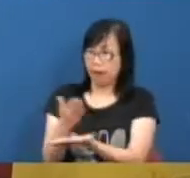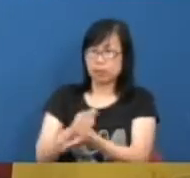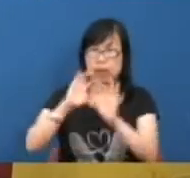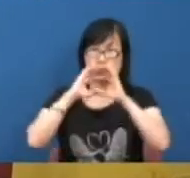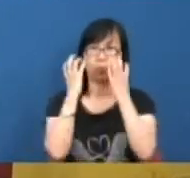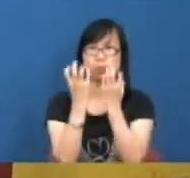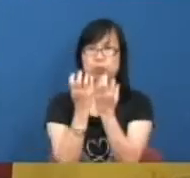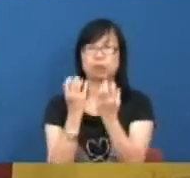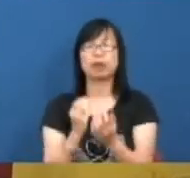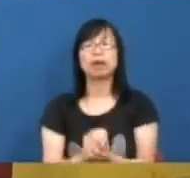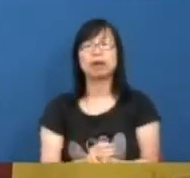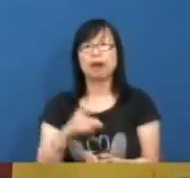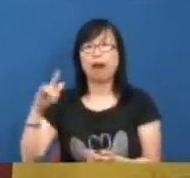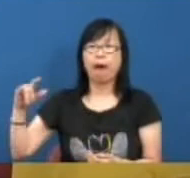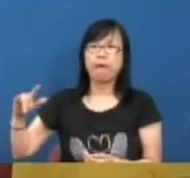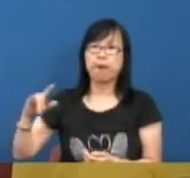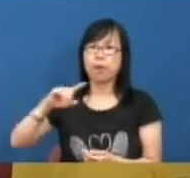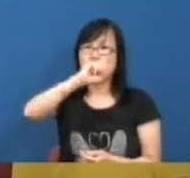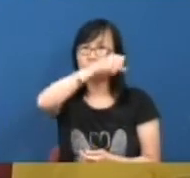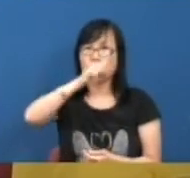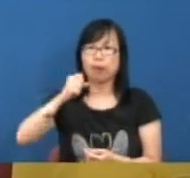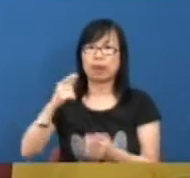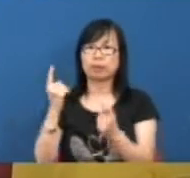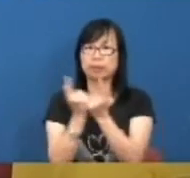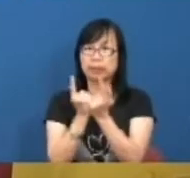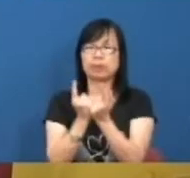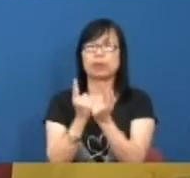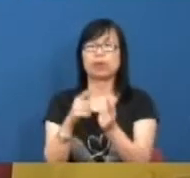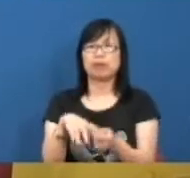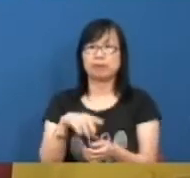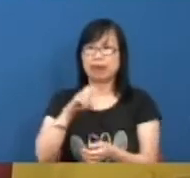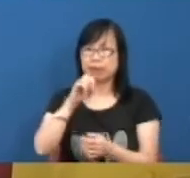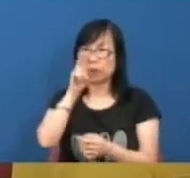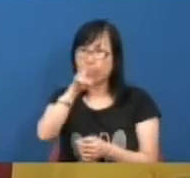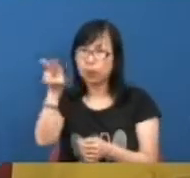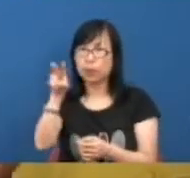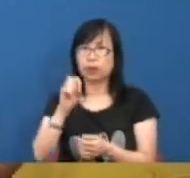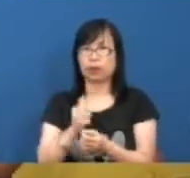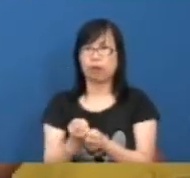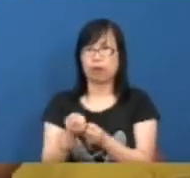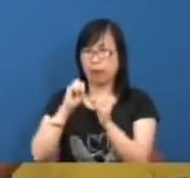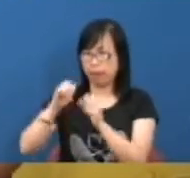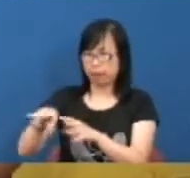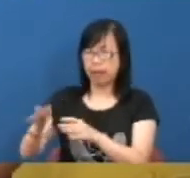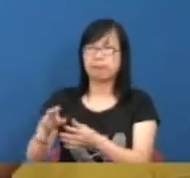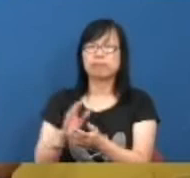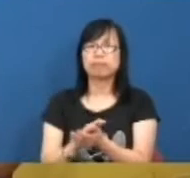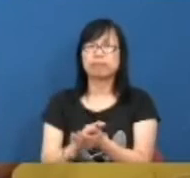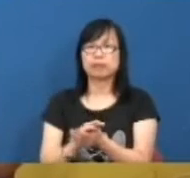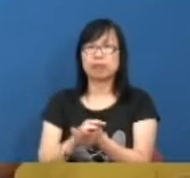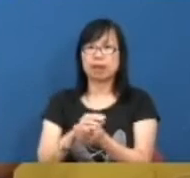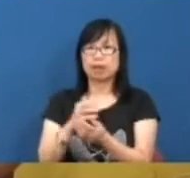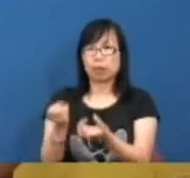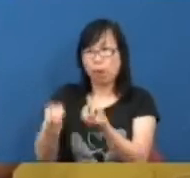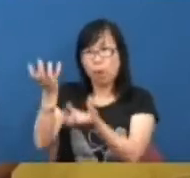到嗰個北投嗰個焚化爐下邊啦，睇到佢哋嗰個廢氣監測顯示器嚇嗰方面都會有